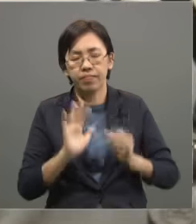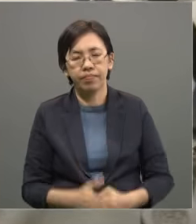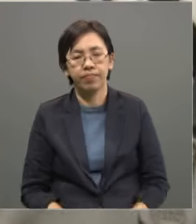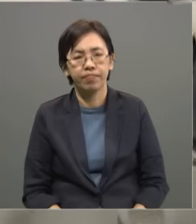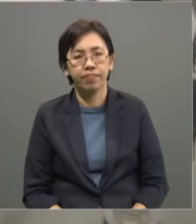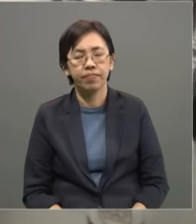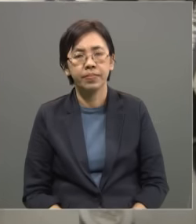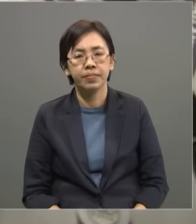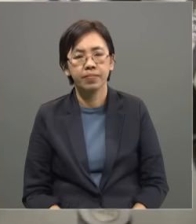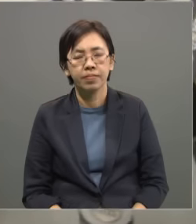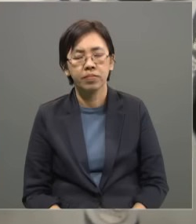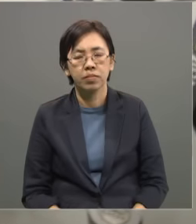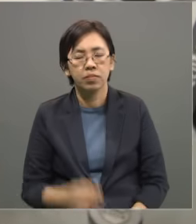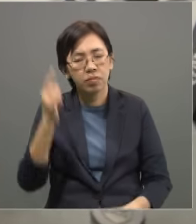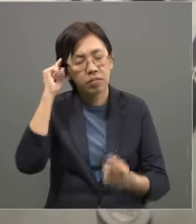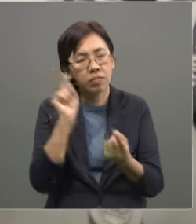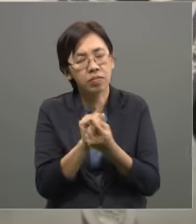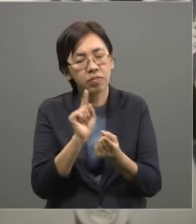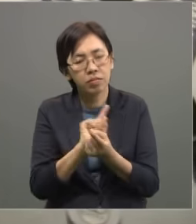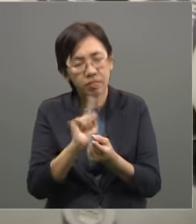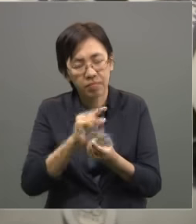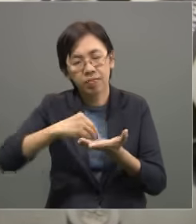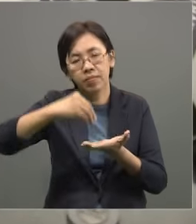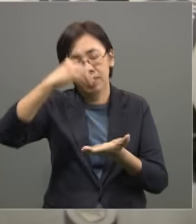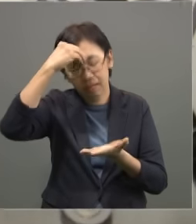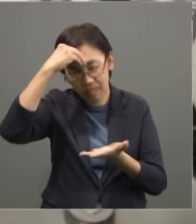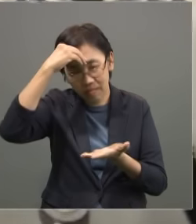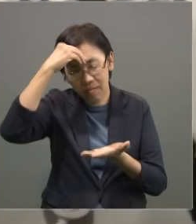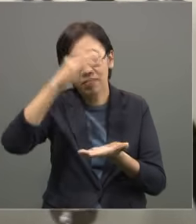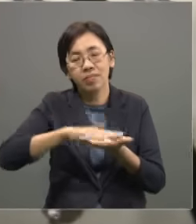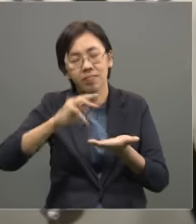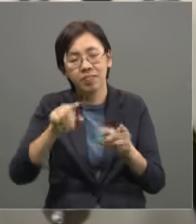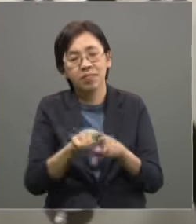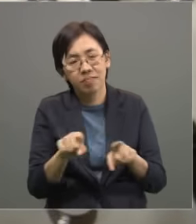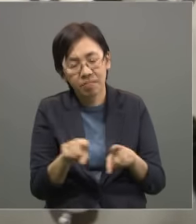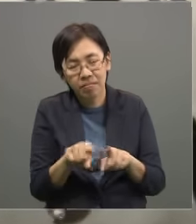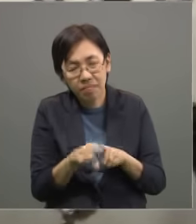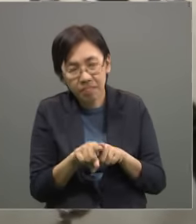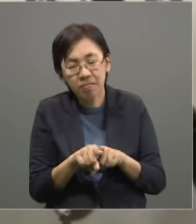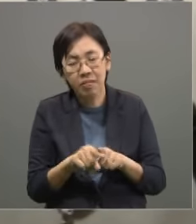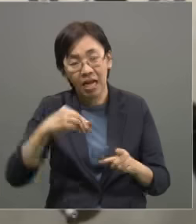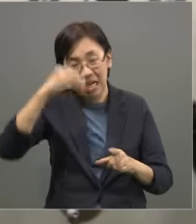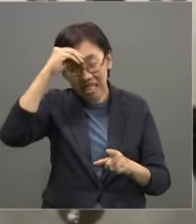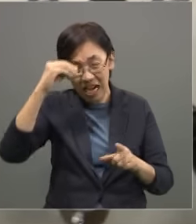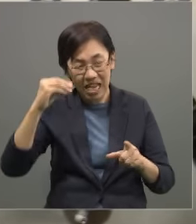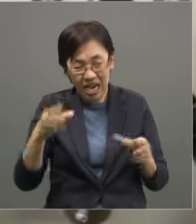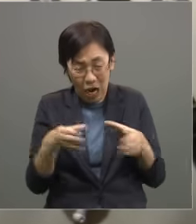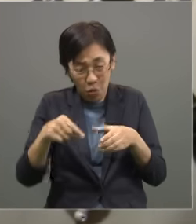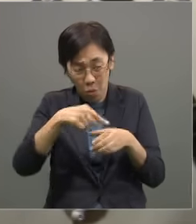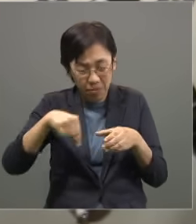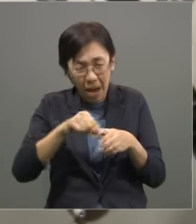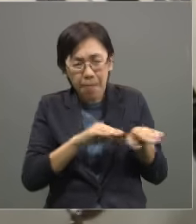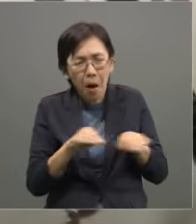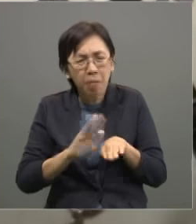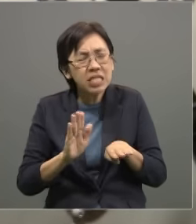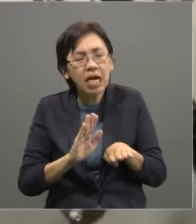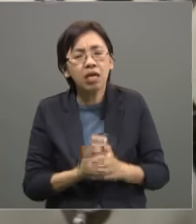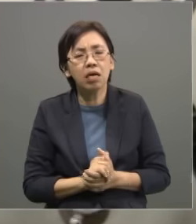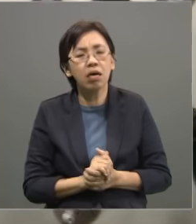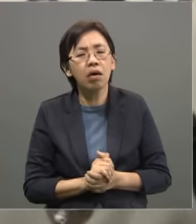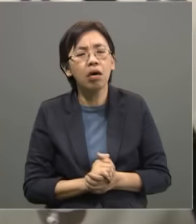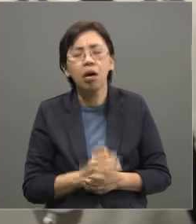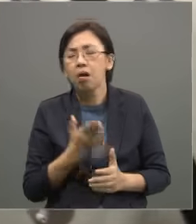ษณ์ไหมคะ รู้จักในฐานะที่เรียนสถาบันเดียวกันแต่ว่าไม่ได้มีรุ่นเดียวกันไม่ได้เป็นรุ่นเดียวกันเลย เคยเอาข้อมูลอะไรพวก นี้อ๋อ